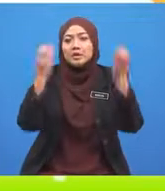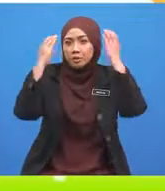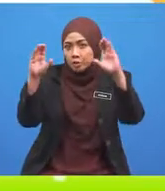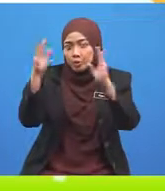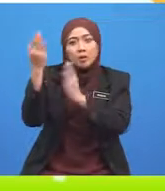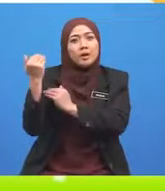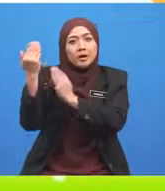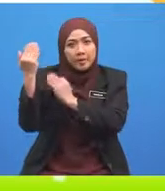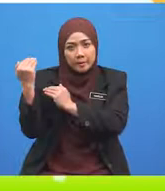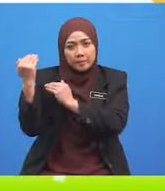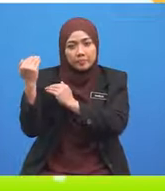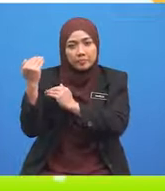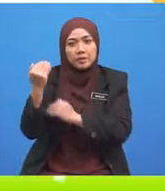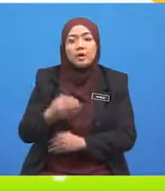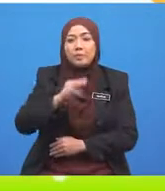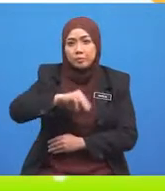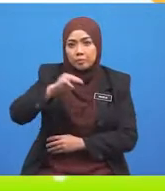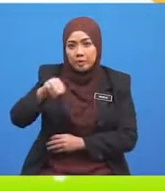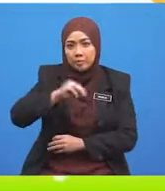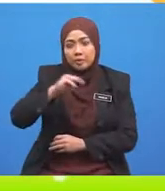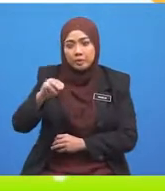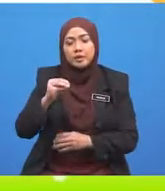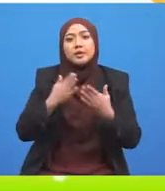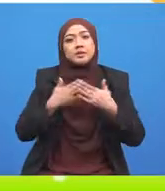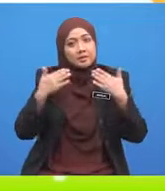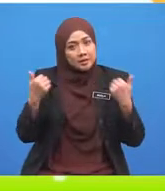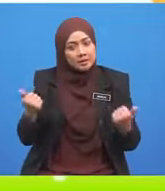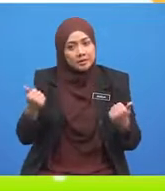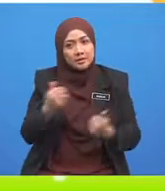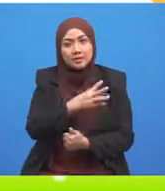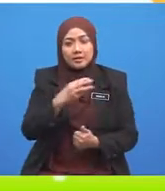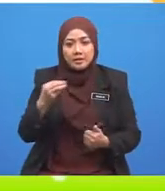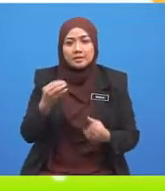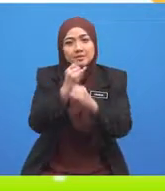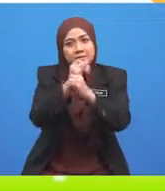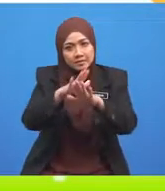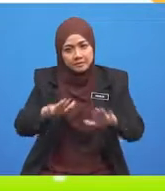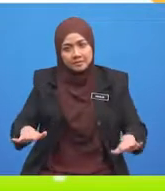harap anda semua sihat dan sejahtera.